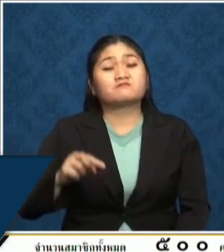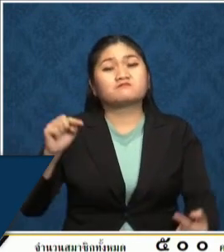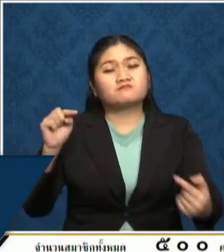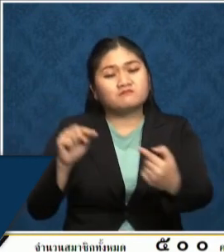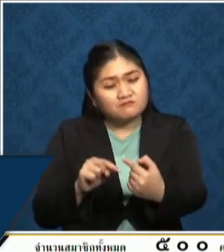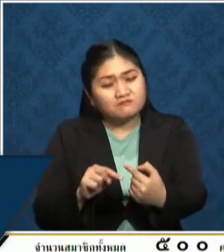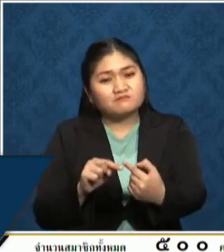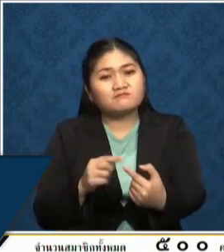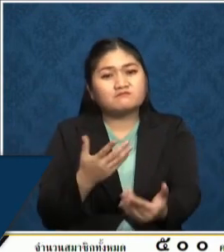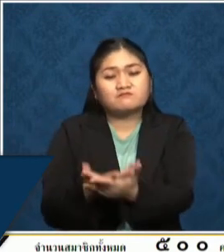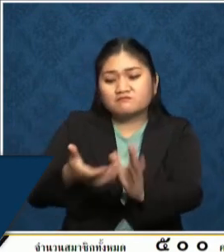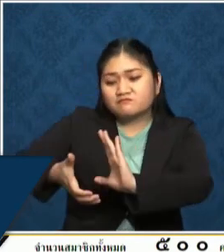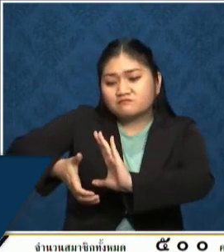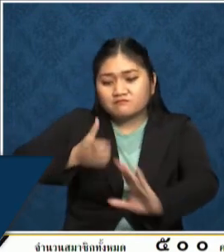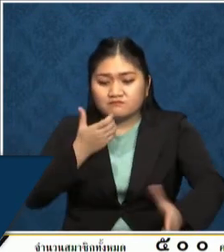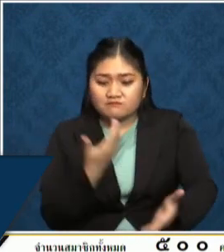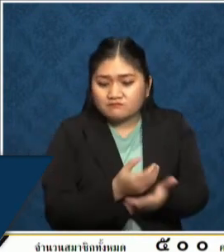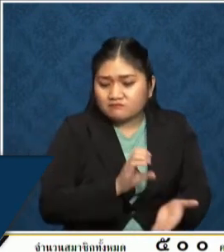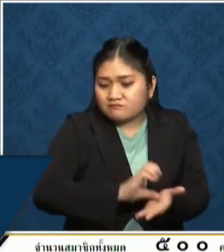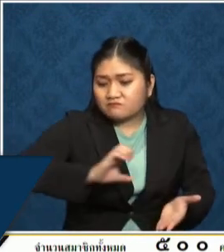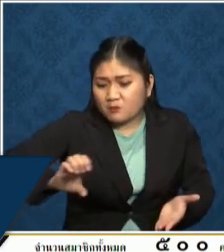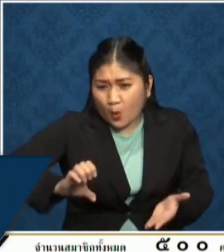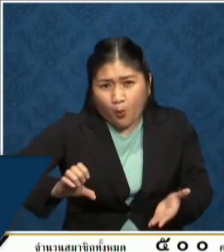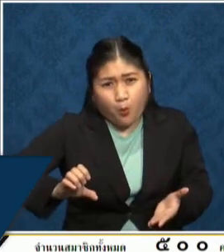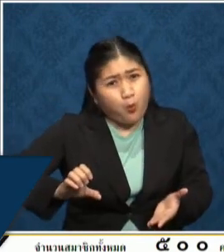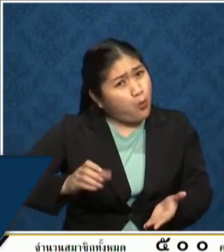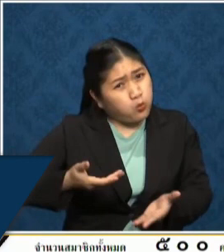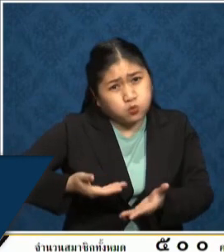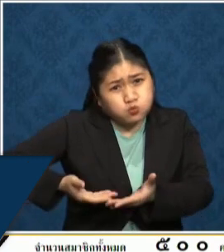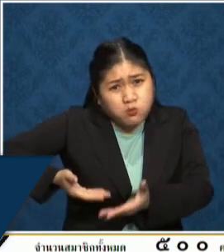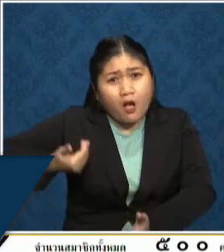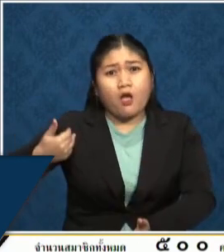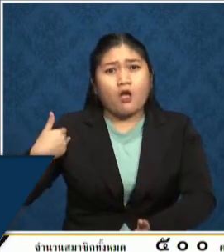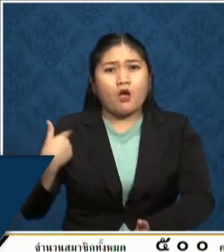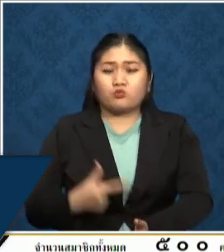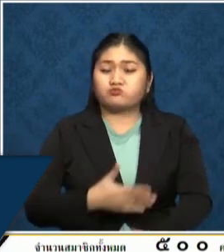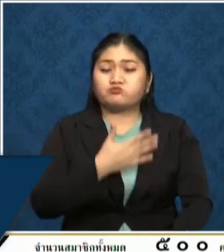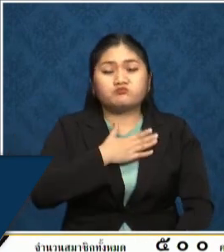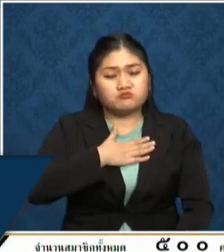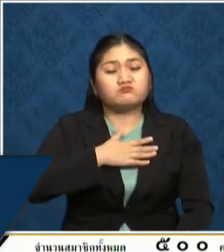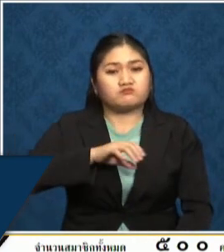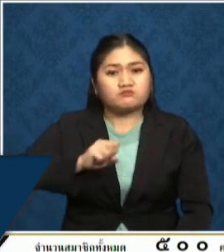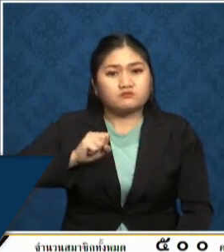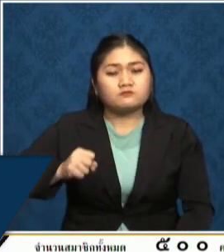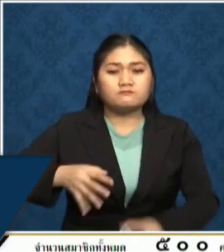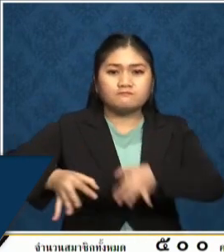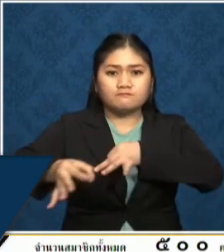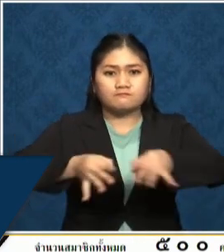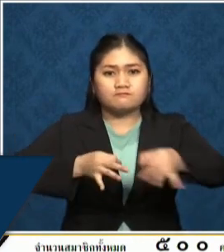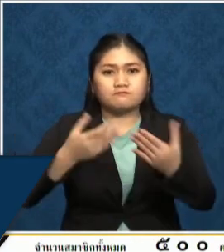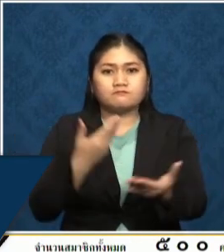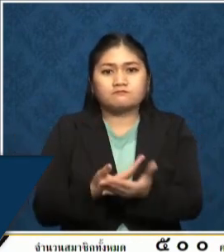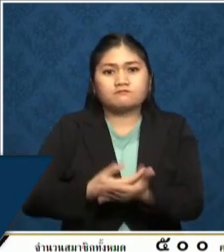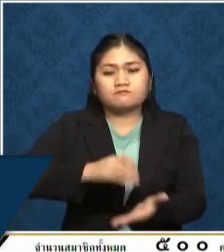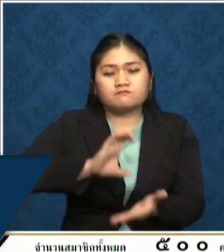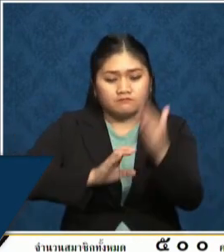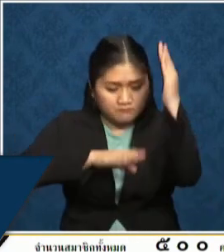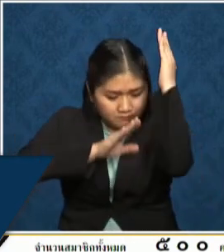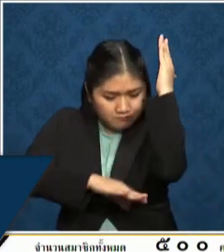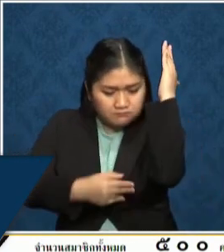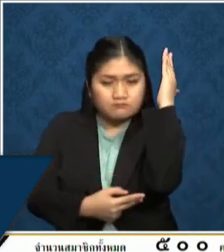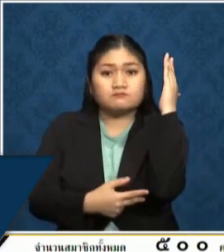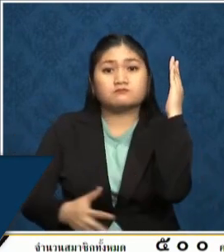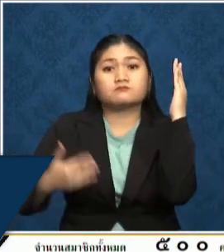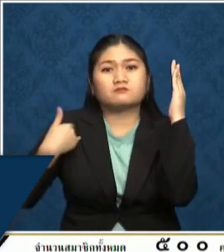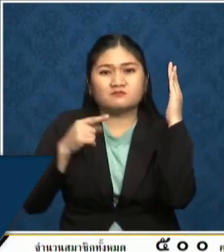ในการเบิกใช้ใจมอประมาณซึงเยอะมากนะครัผมเป็นสอสะคน 1 ที่อพิภายerenก็ประมาณในจากจ especial พาตี้